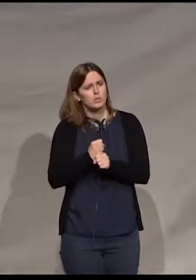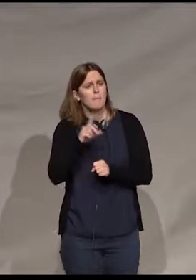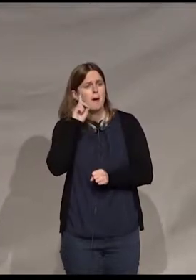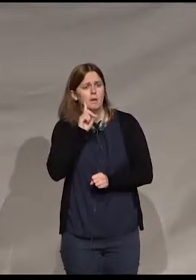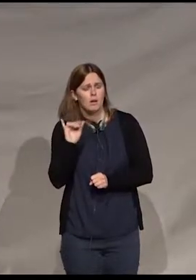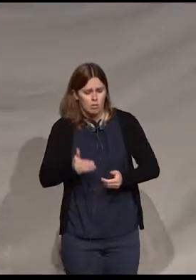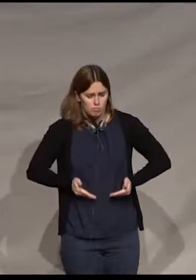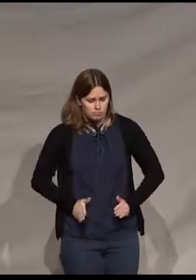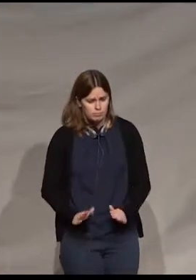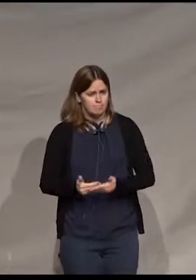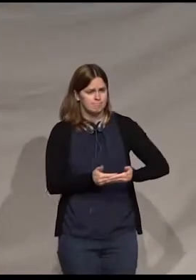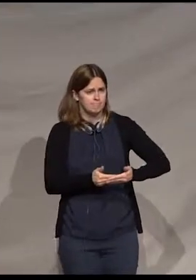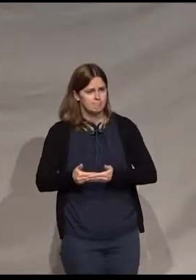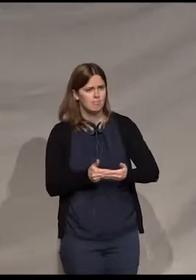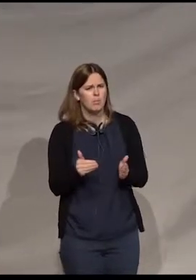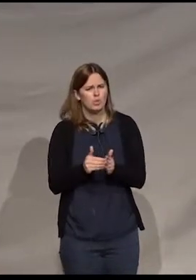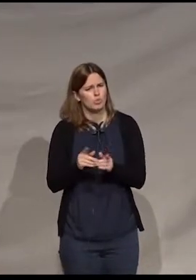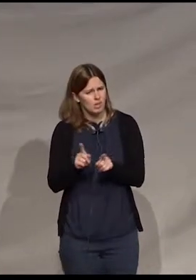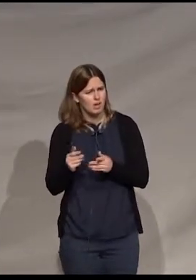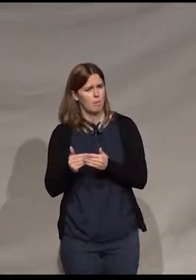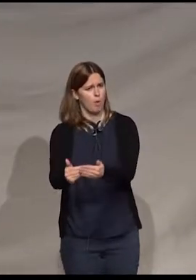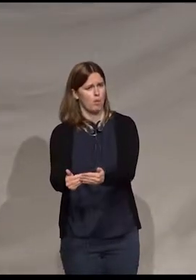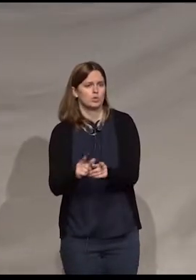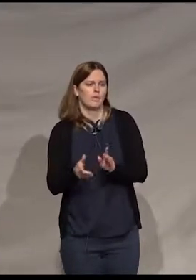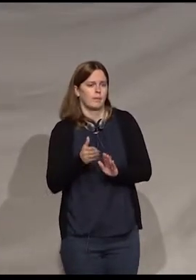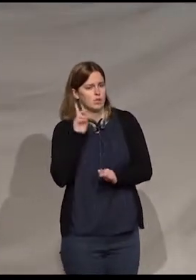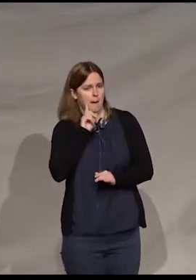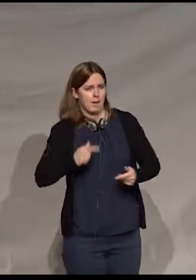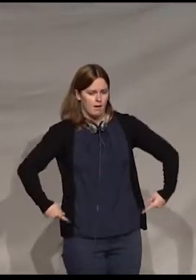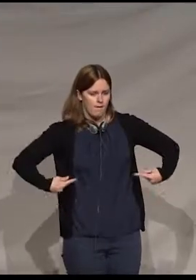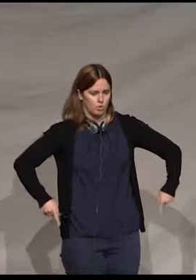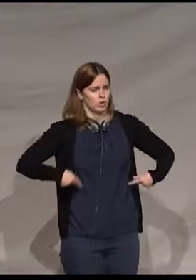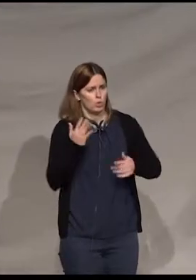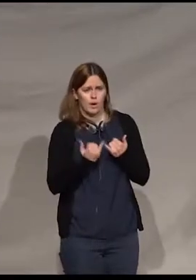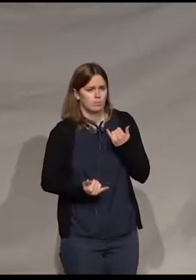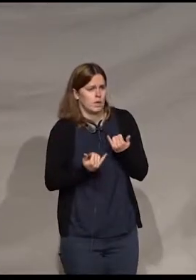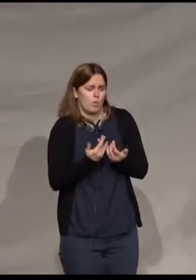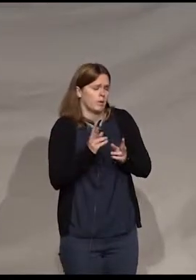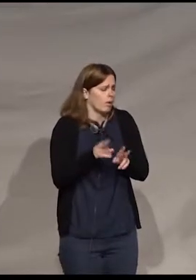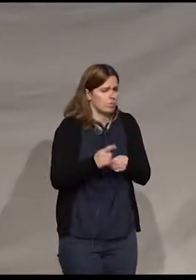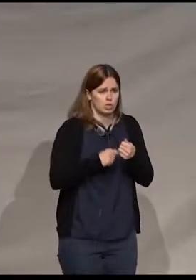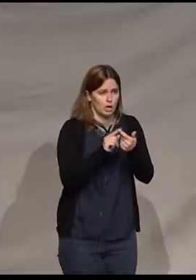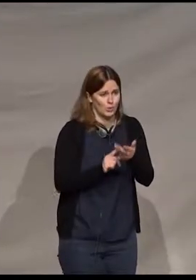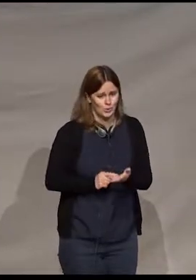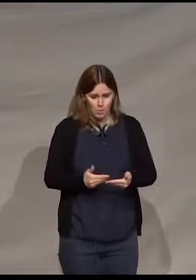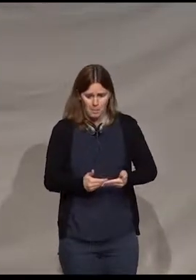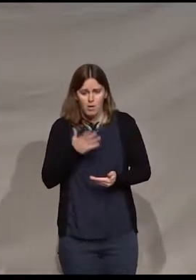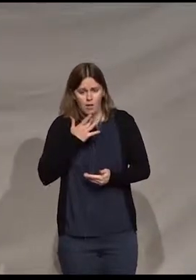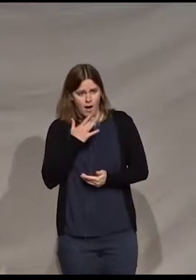rodinné příslušníky je třeba pomoci pečovatelům a zdravotnickým pracovníkům. My se snažíme dnes už posunout tu